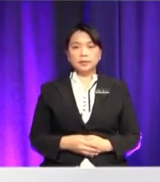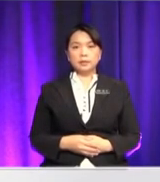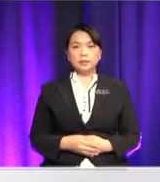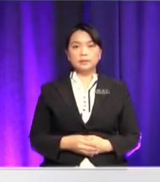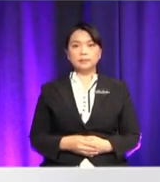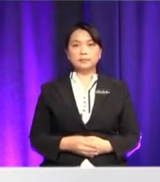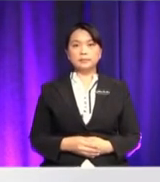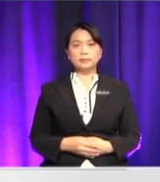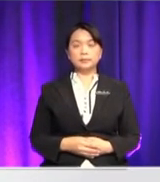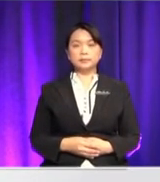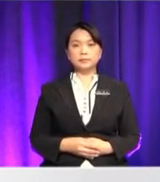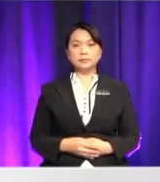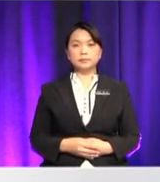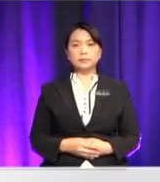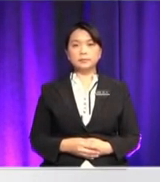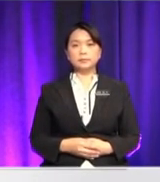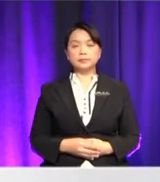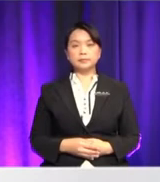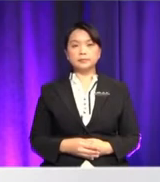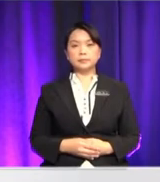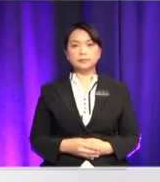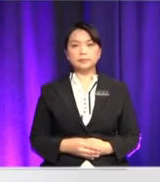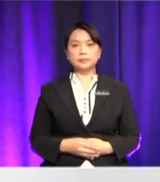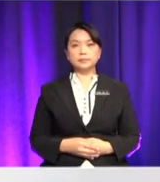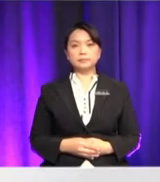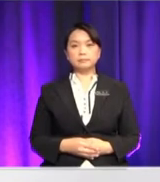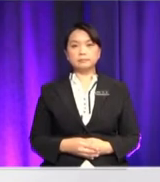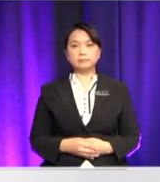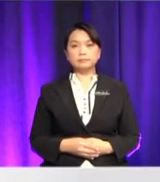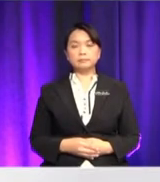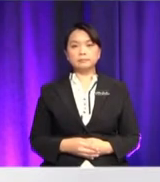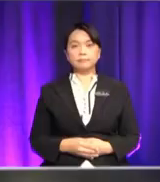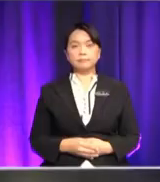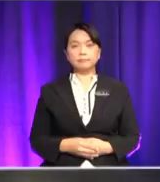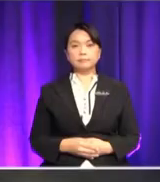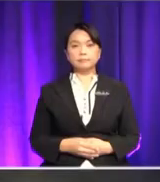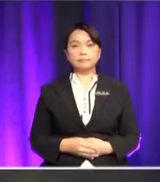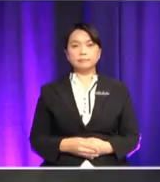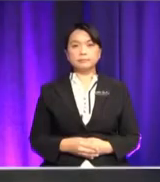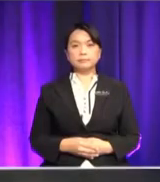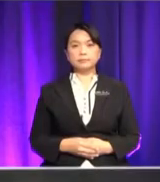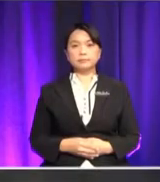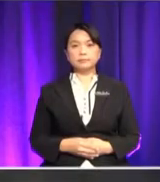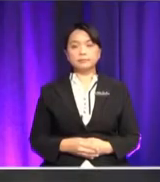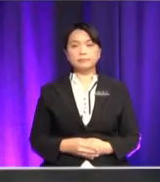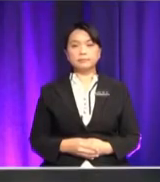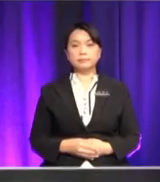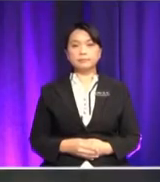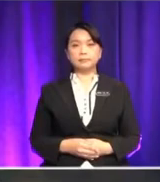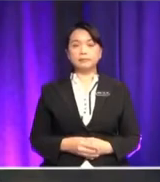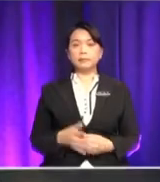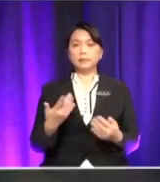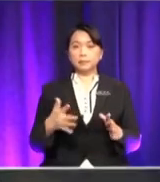see you Tunjukkan lukisannya hasilkan Oke ada Indah Iman Oke ini udah siap